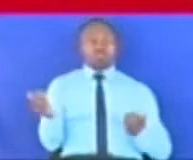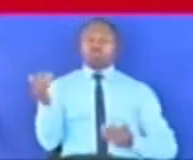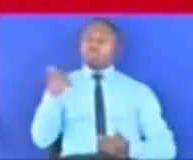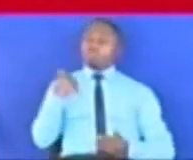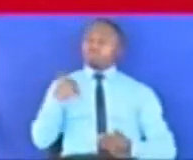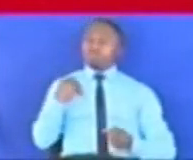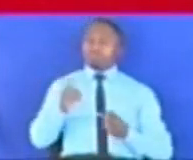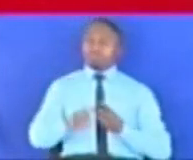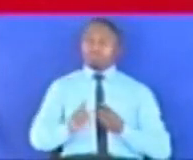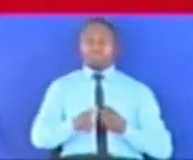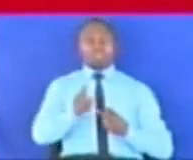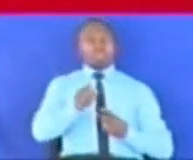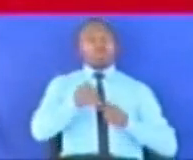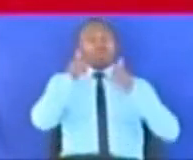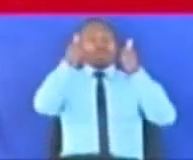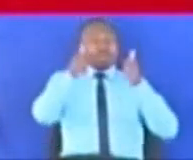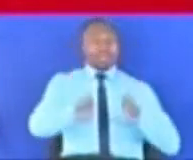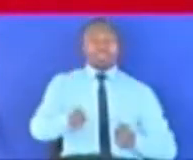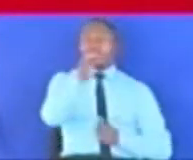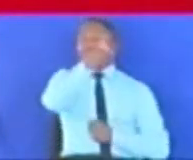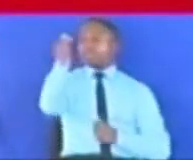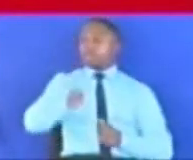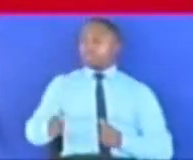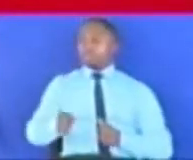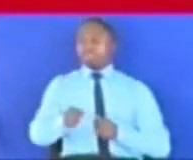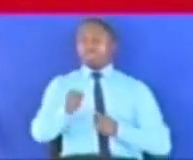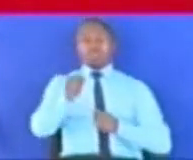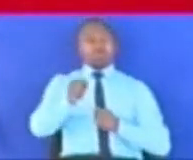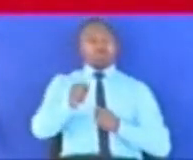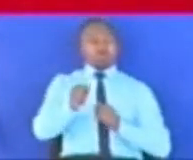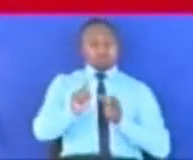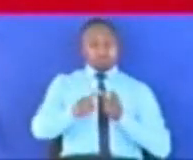Tumeambiwa wanatangaza Tanzania tunapeleka